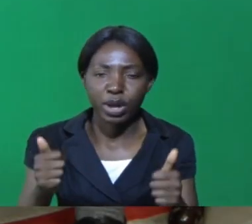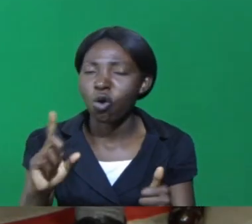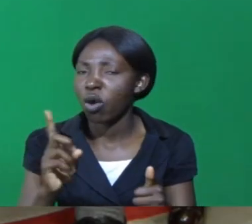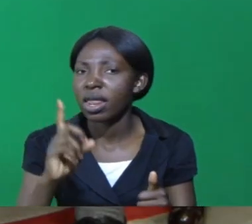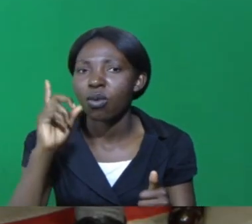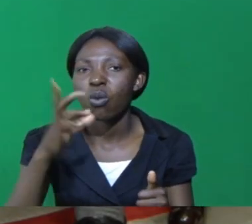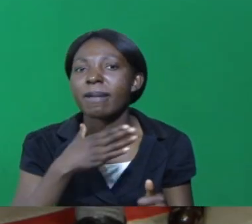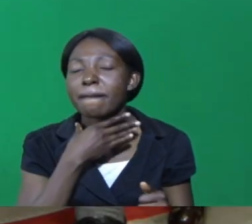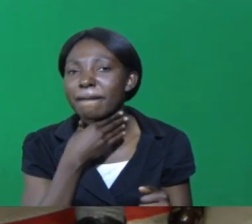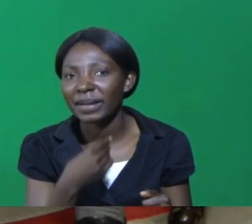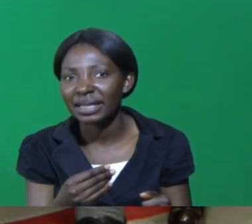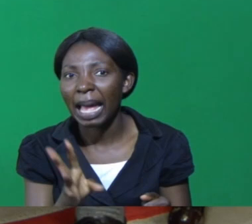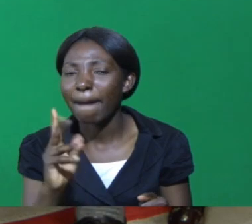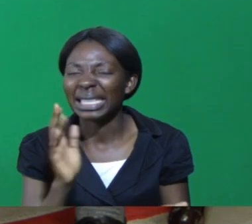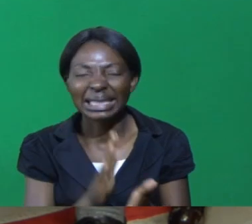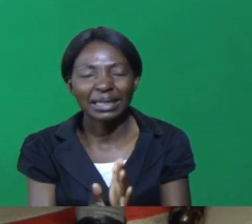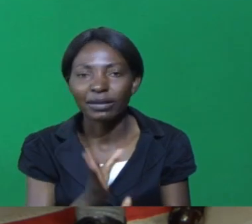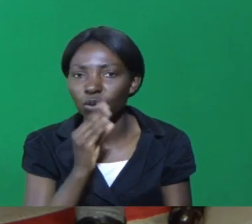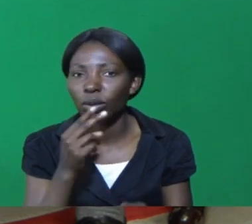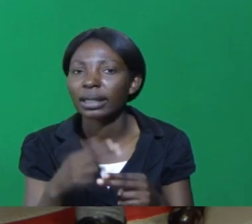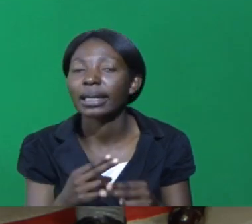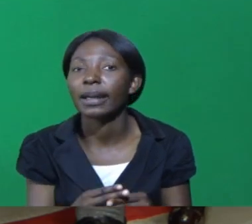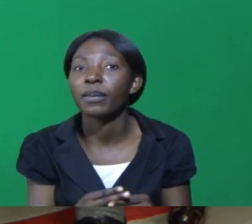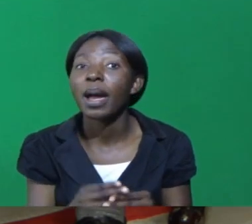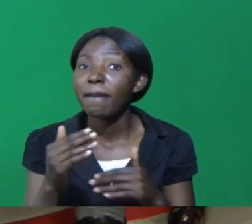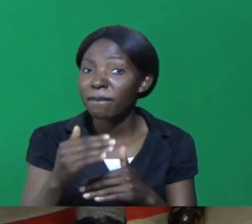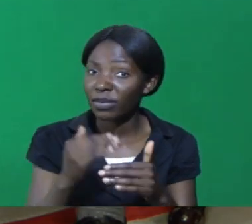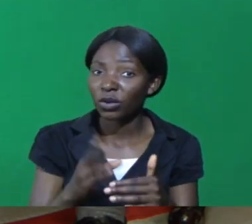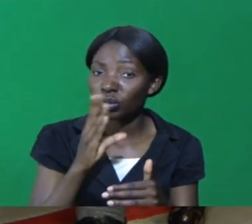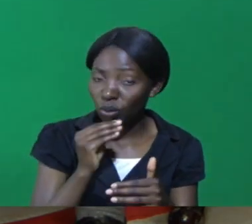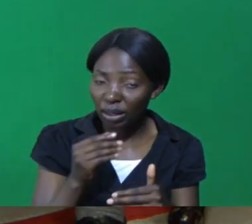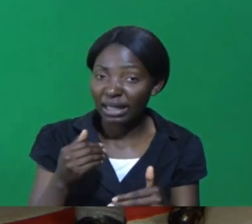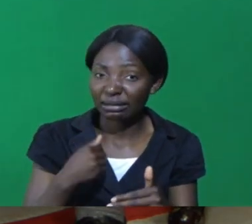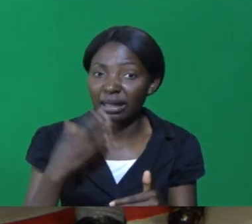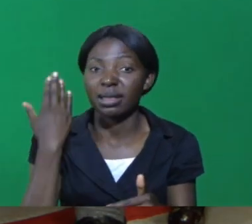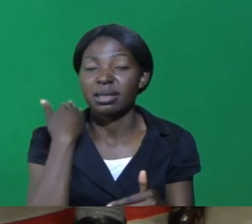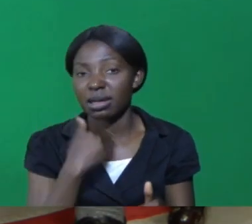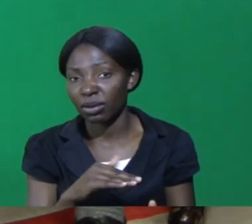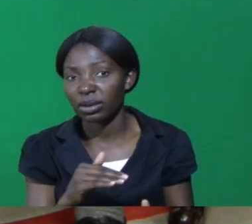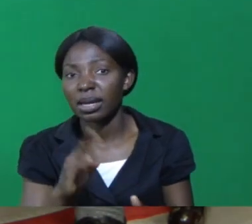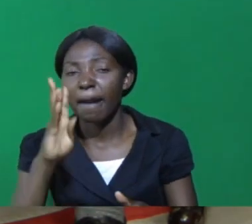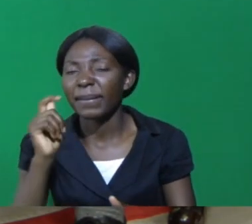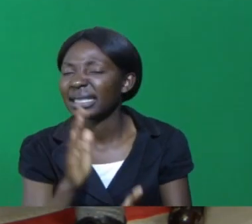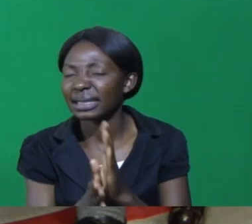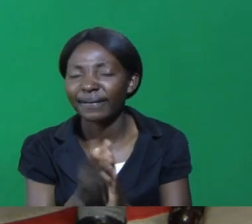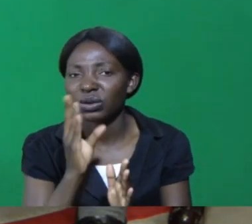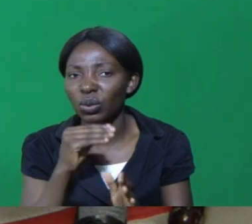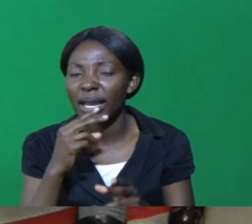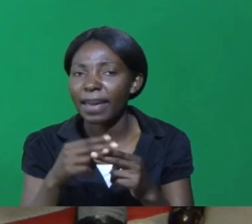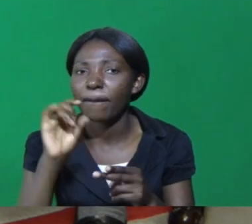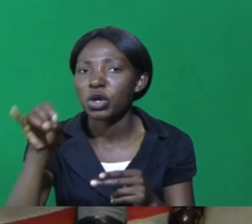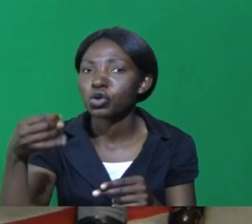Achireva Judas. Kumashure kwamboti ndichaiswa mumaoko evanhu. Achireva hake Judas haana mutaura. Kusvika azoti pamuri 12